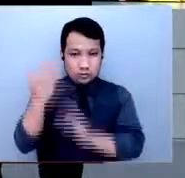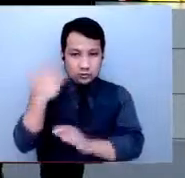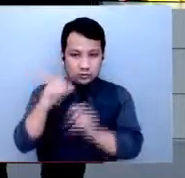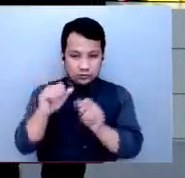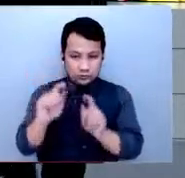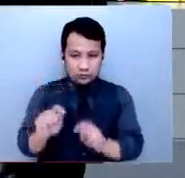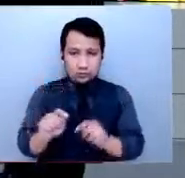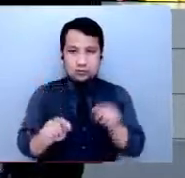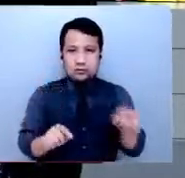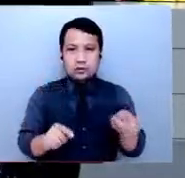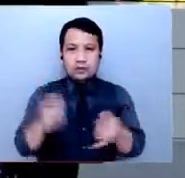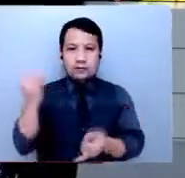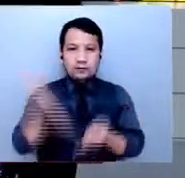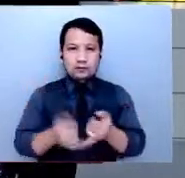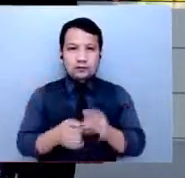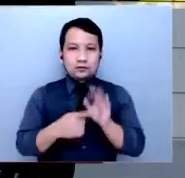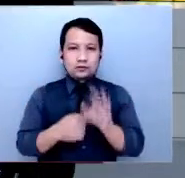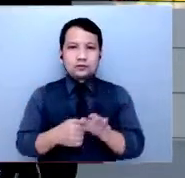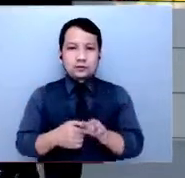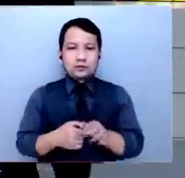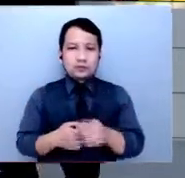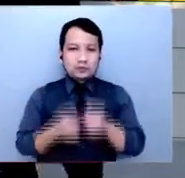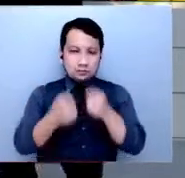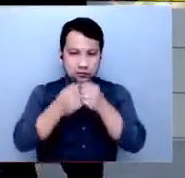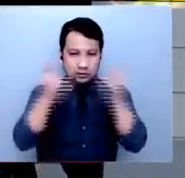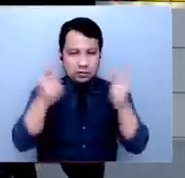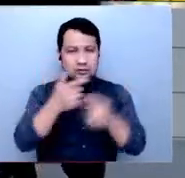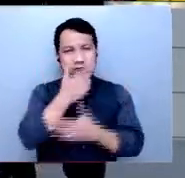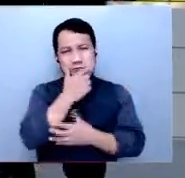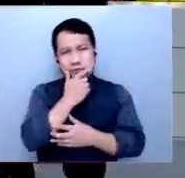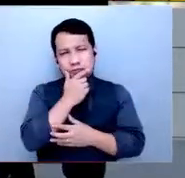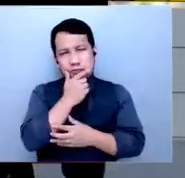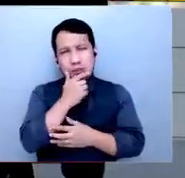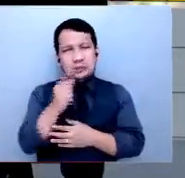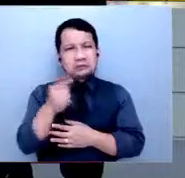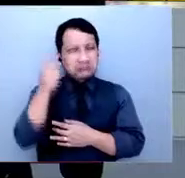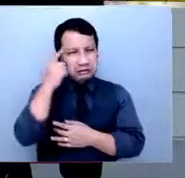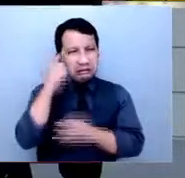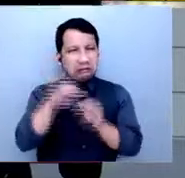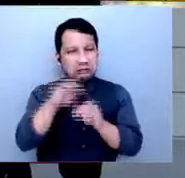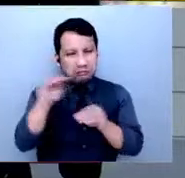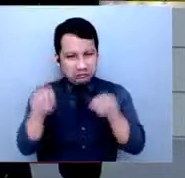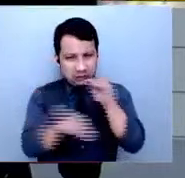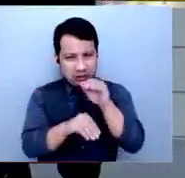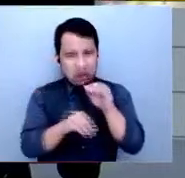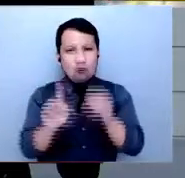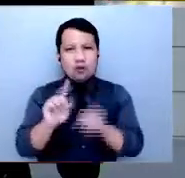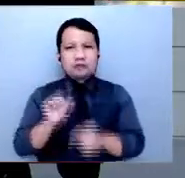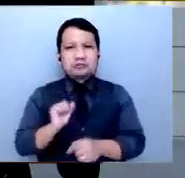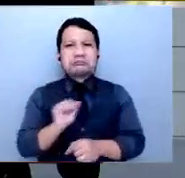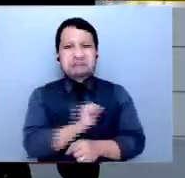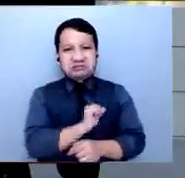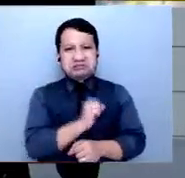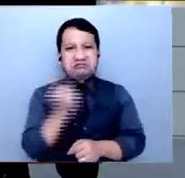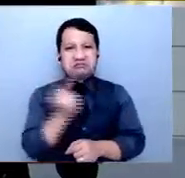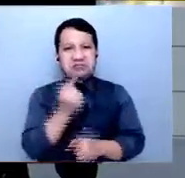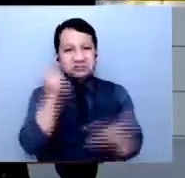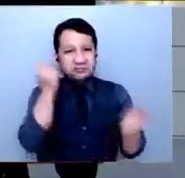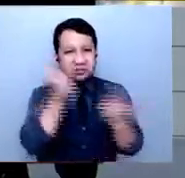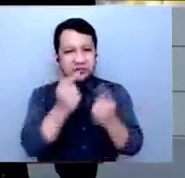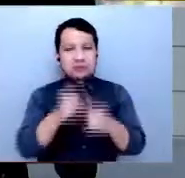sa huli, mukhang nahimasmasan ang Pangulo at naghain na lang ng kandidatura sa pagka-senador. Sa madaling